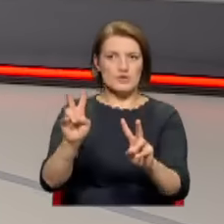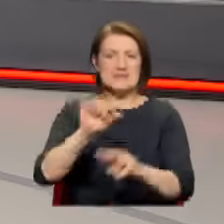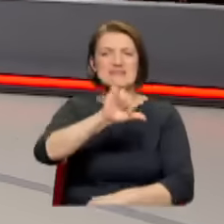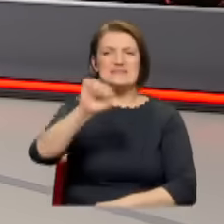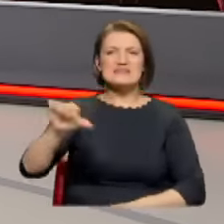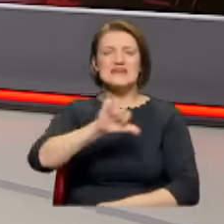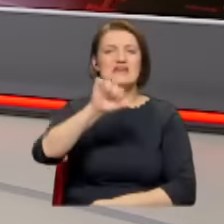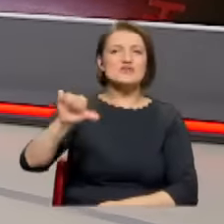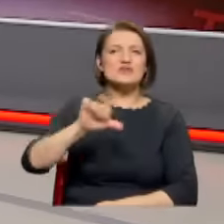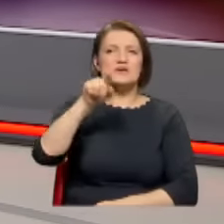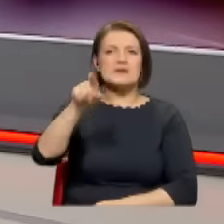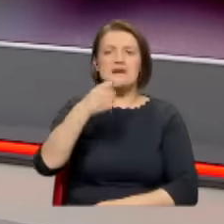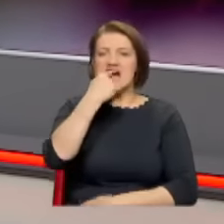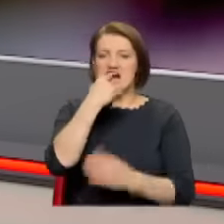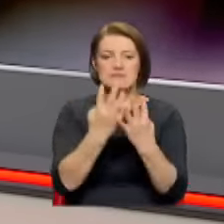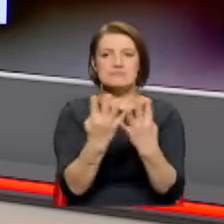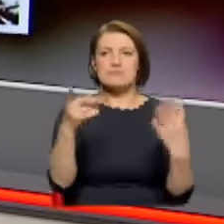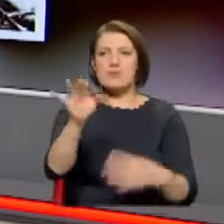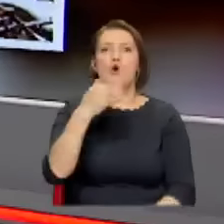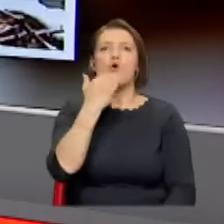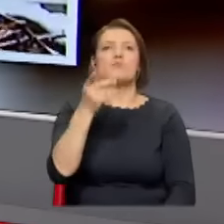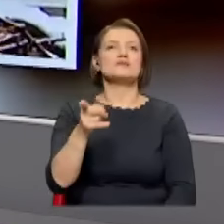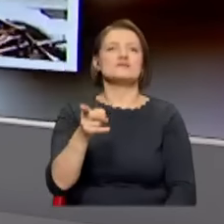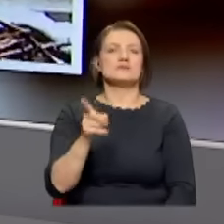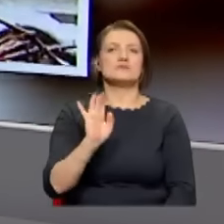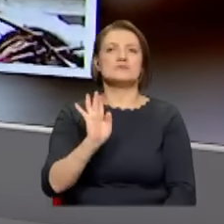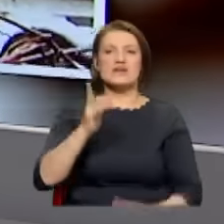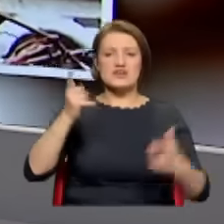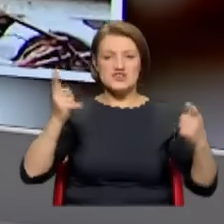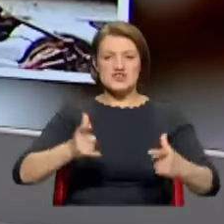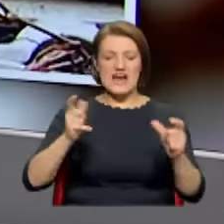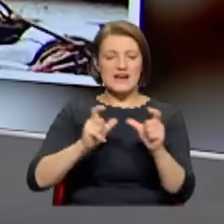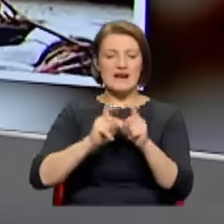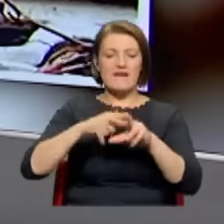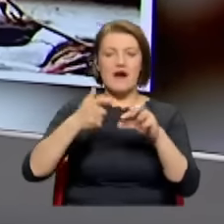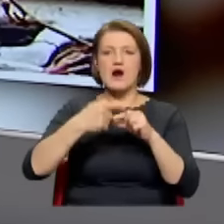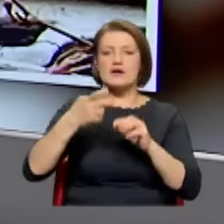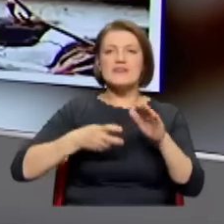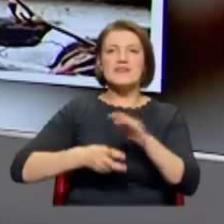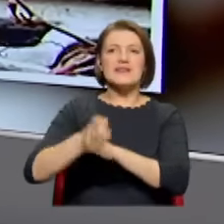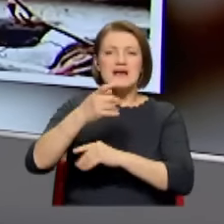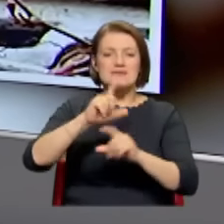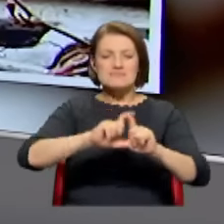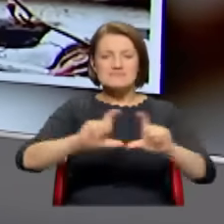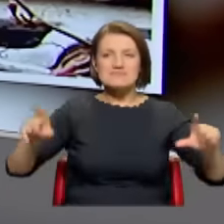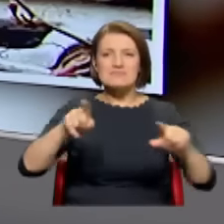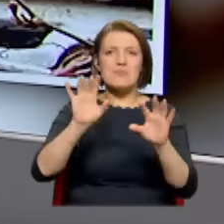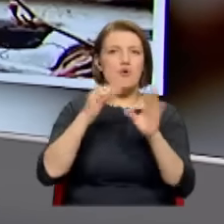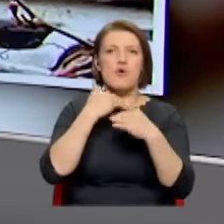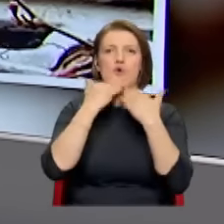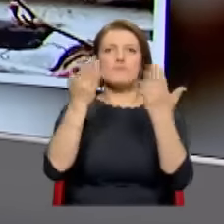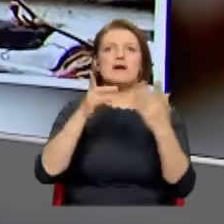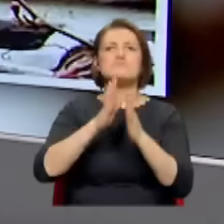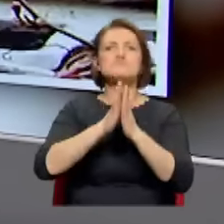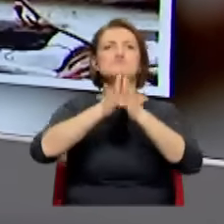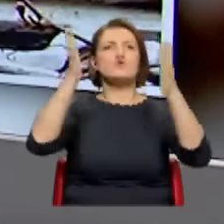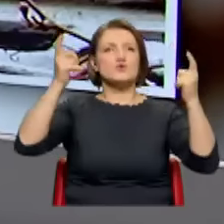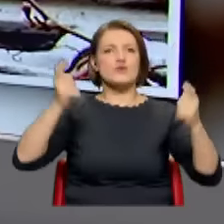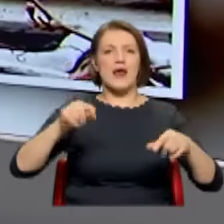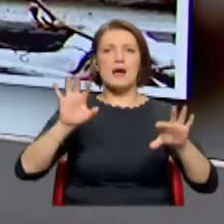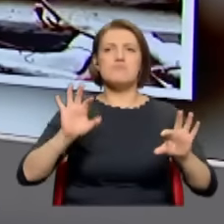Sirkeci Tren Garı. Bakın bu korkuluklar böyle olmaz. Şehrin garları böyle olmaz. Dünyanın hiçbir büyük